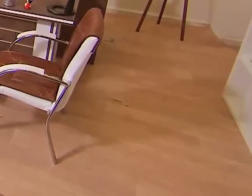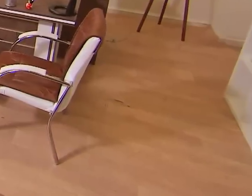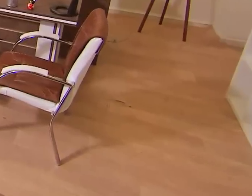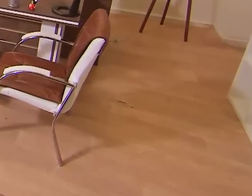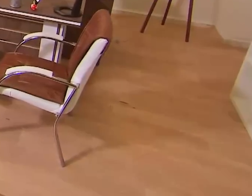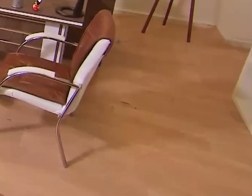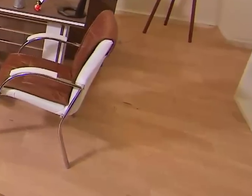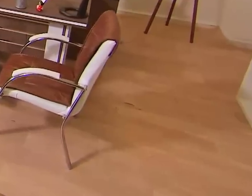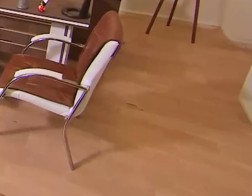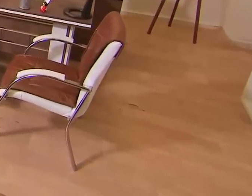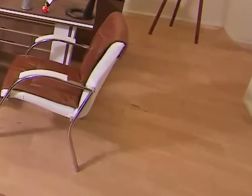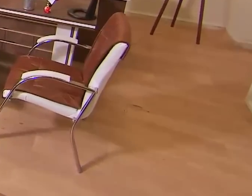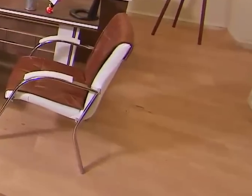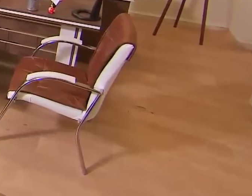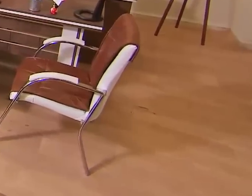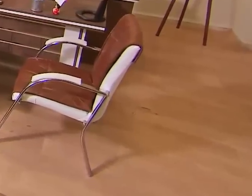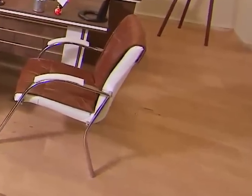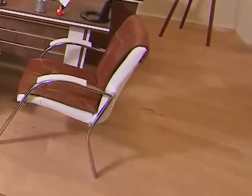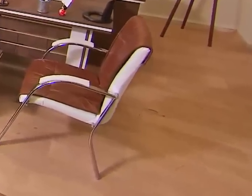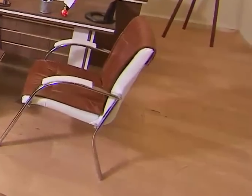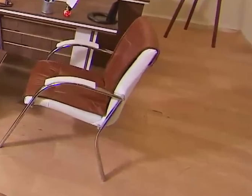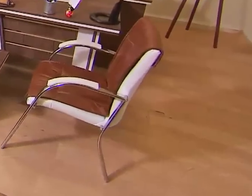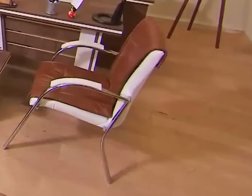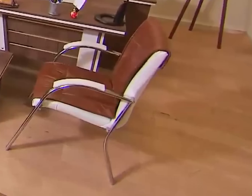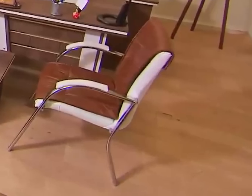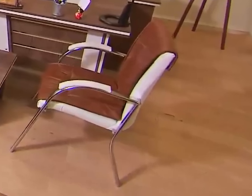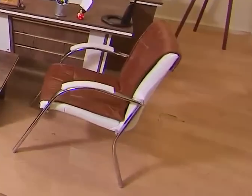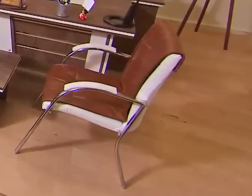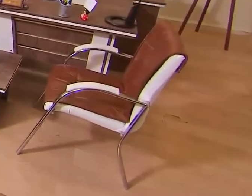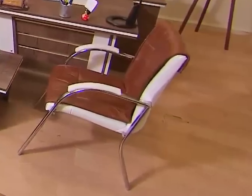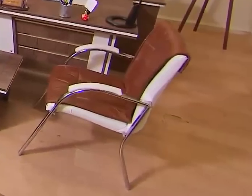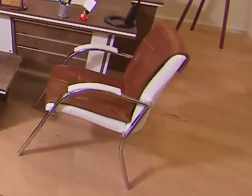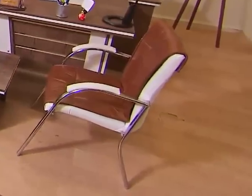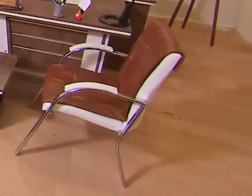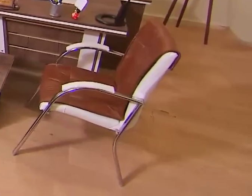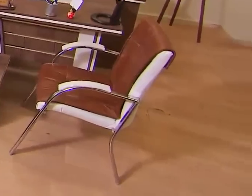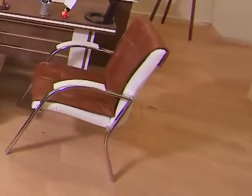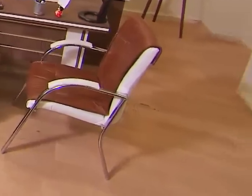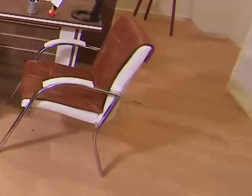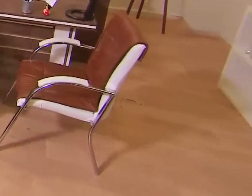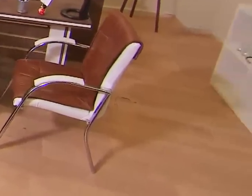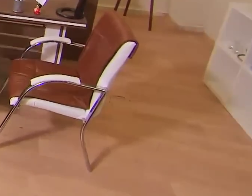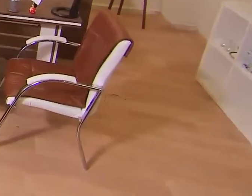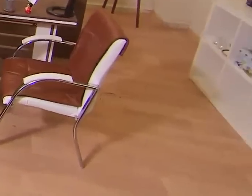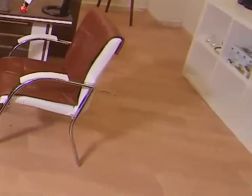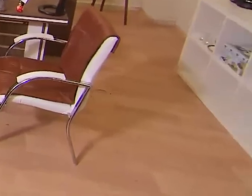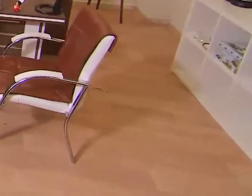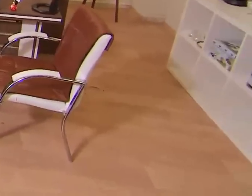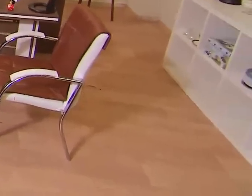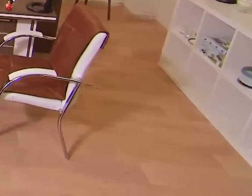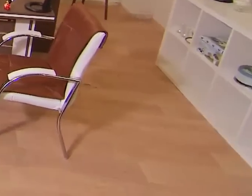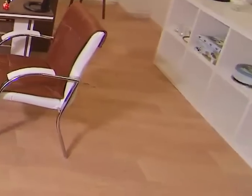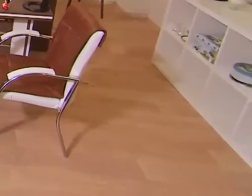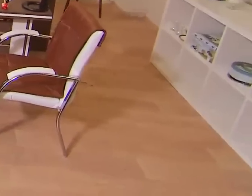patron koltuğunda iş başında. Beton elinde bir çikolata kutusuyla içeri girdi. Meta'ya yüz vermeden karşısına oturdu. Meta kutuyu